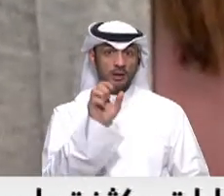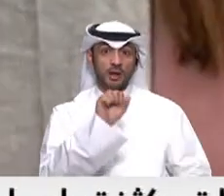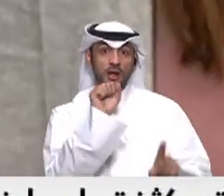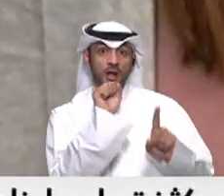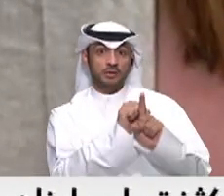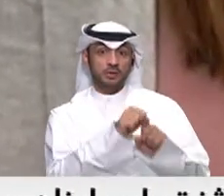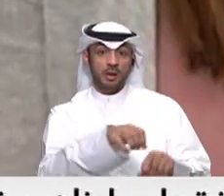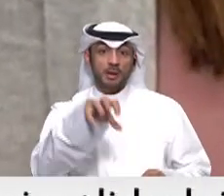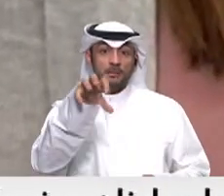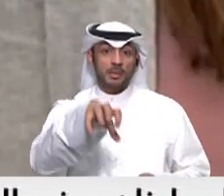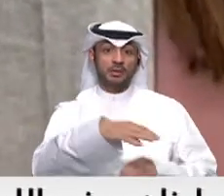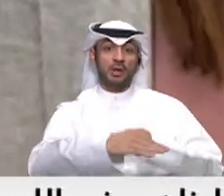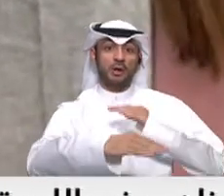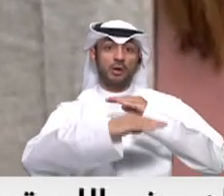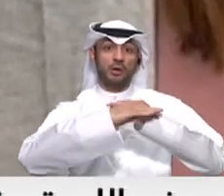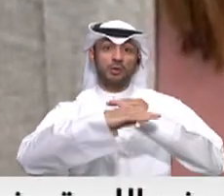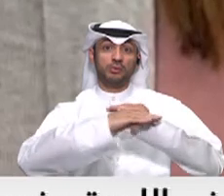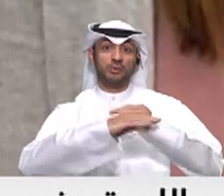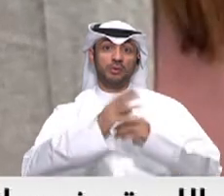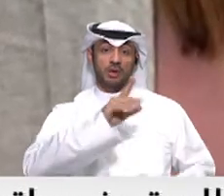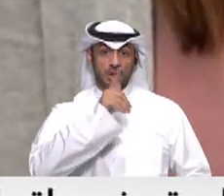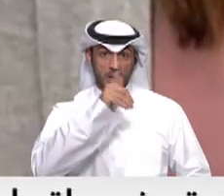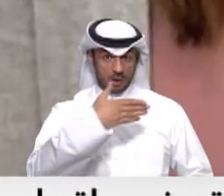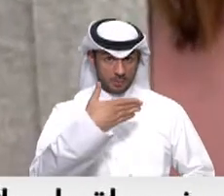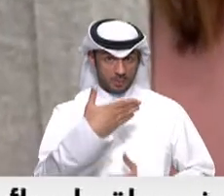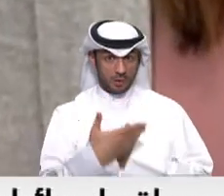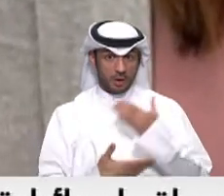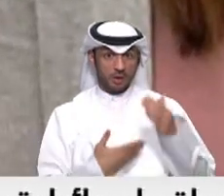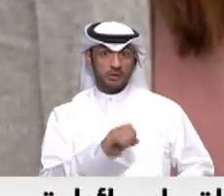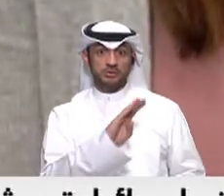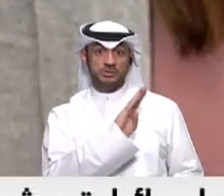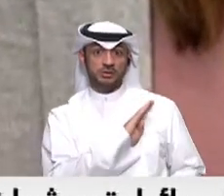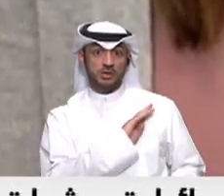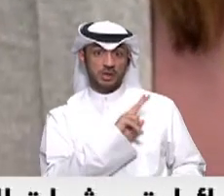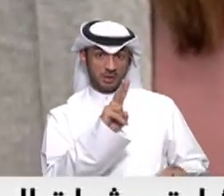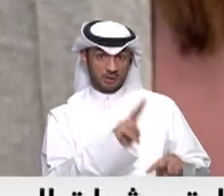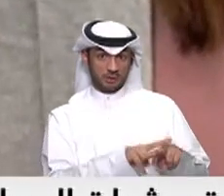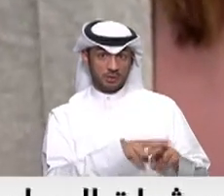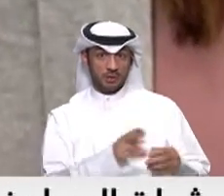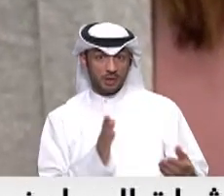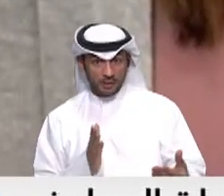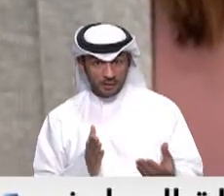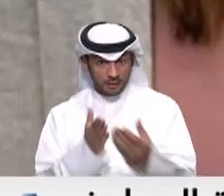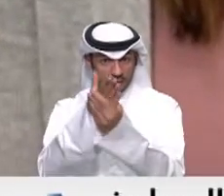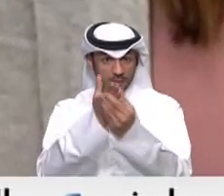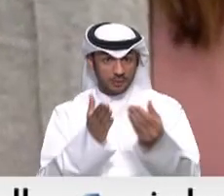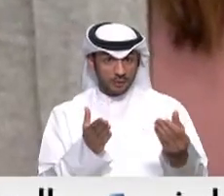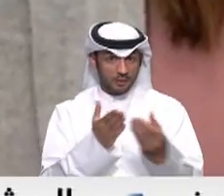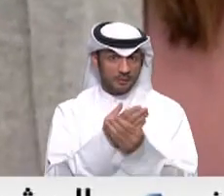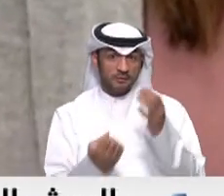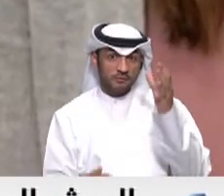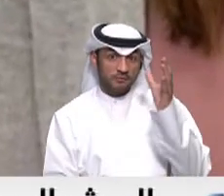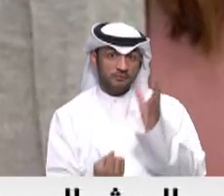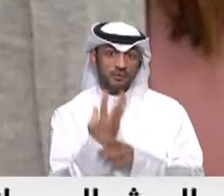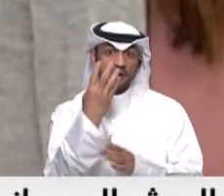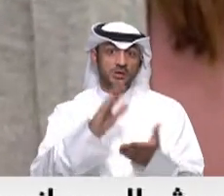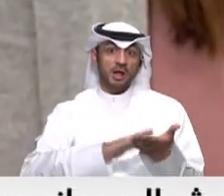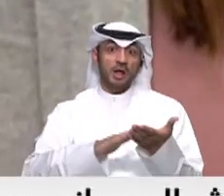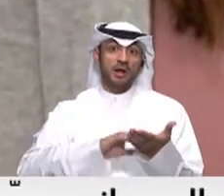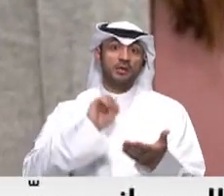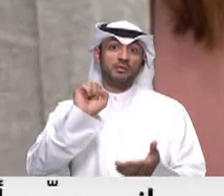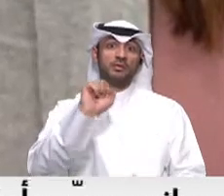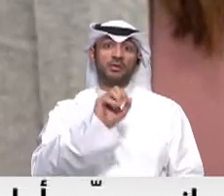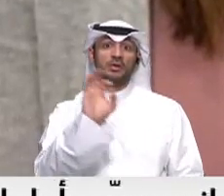المناطق الحدودية التي يحاول من خلالها الجيش الإسرائيلي الدخول والتوغل أكثر إلى داخل